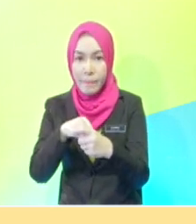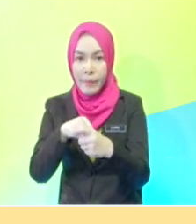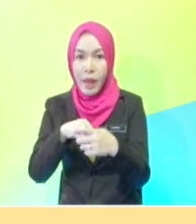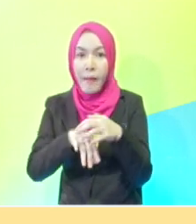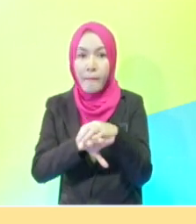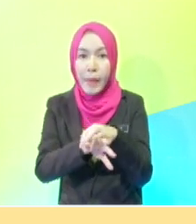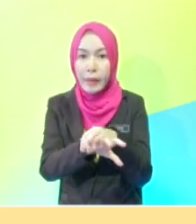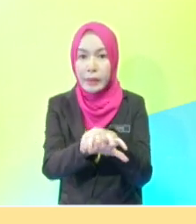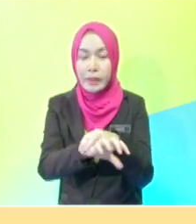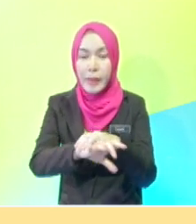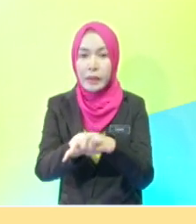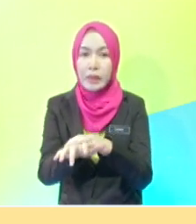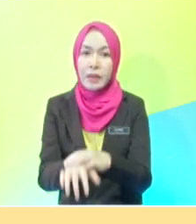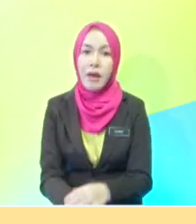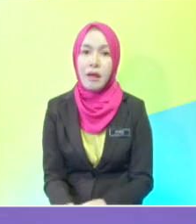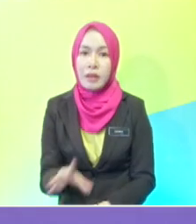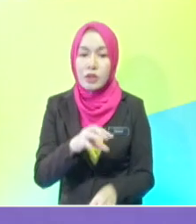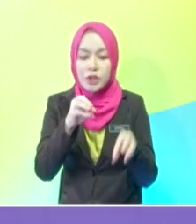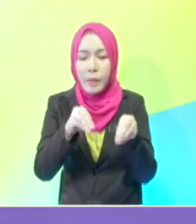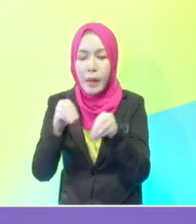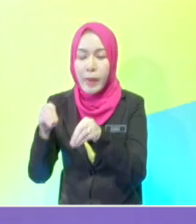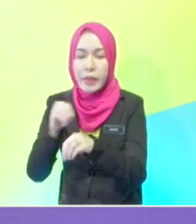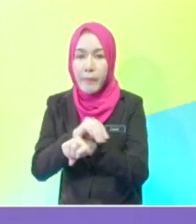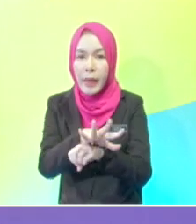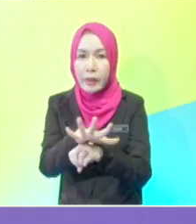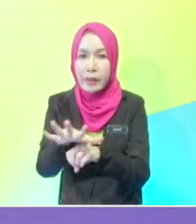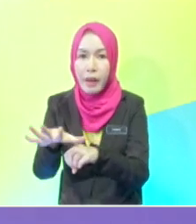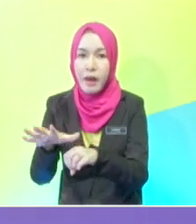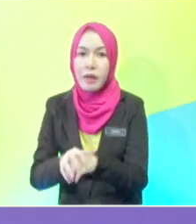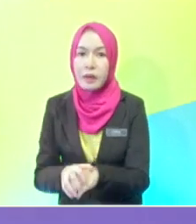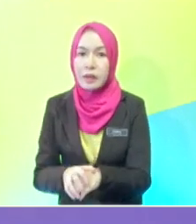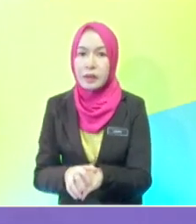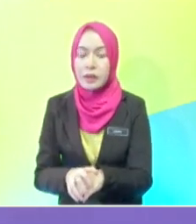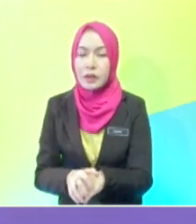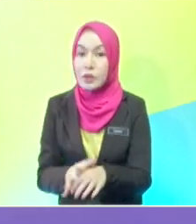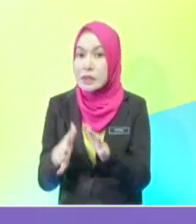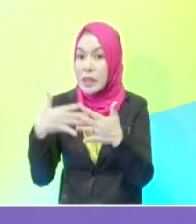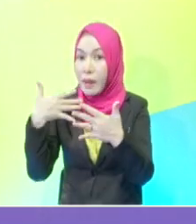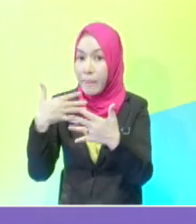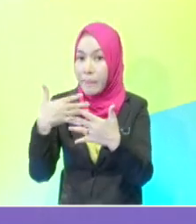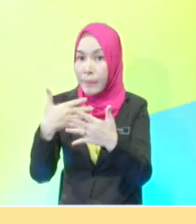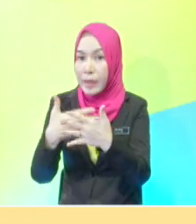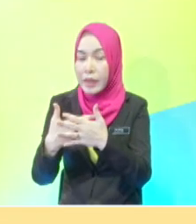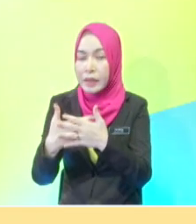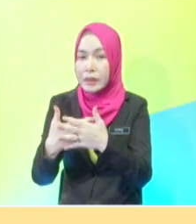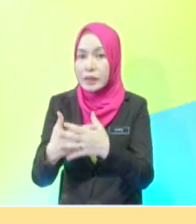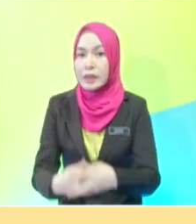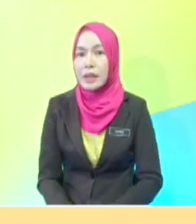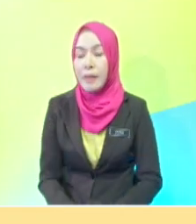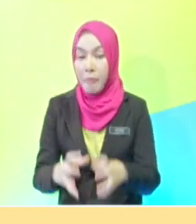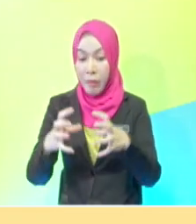bakteria itu dia akan dia banyak-banyak kita itu kemudian kita lakukan